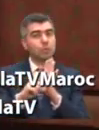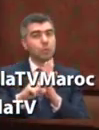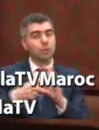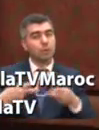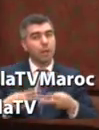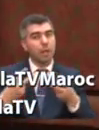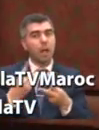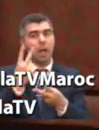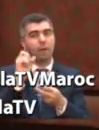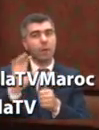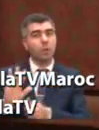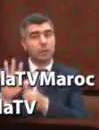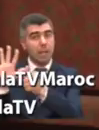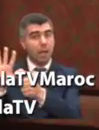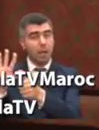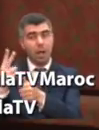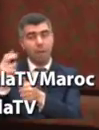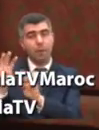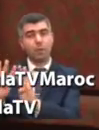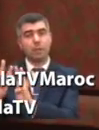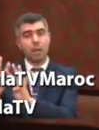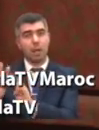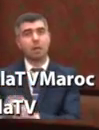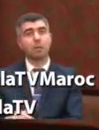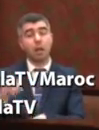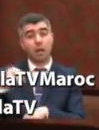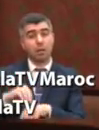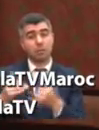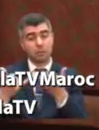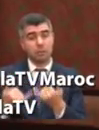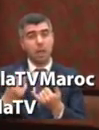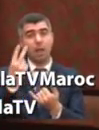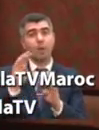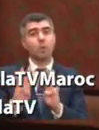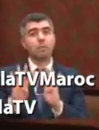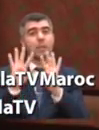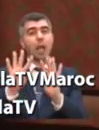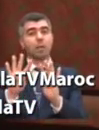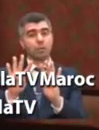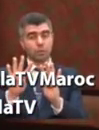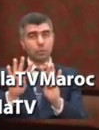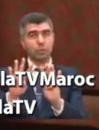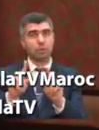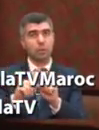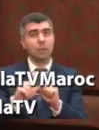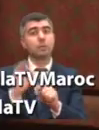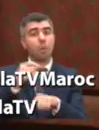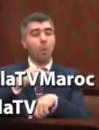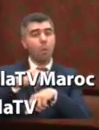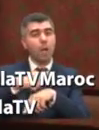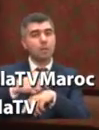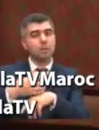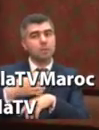في 2006-2008 والآن تعمل في أبريل 2018 مرسوم آخر باش نعطيه الوقت الأكثر